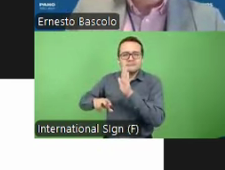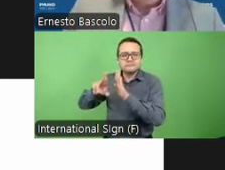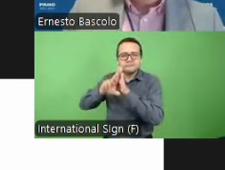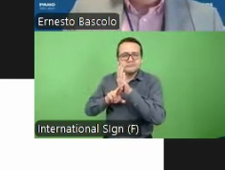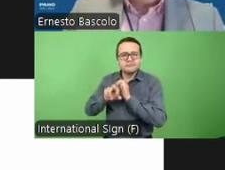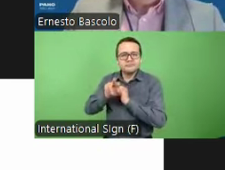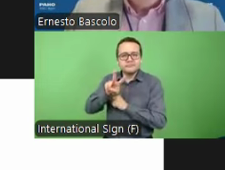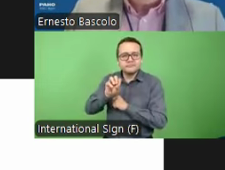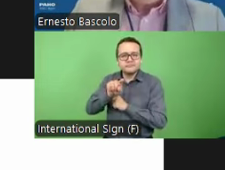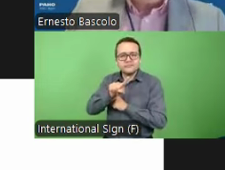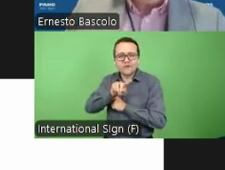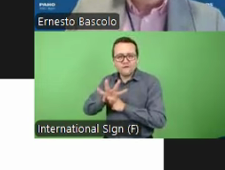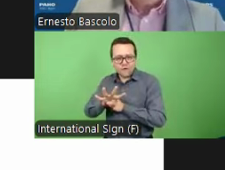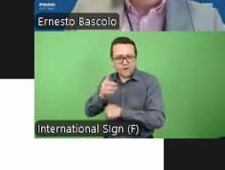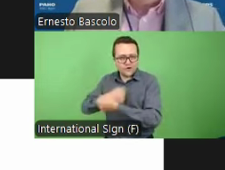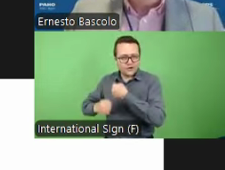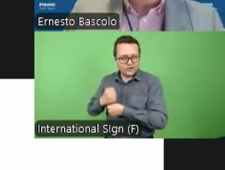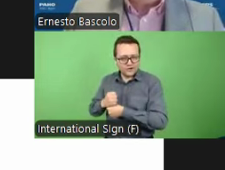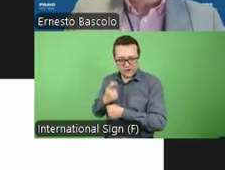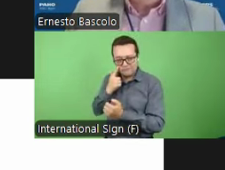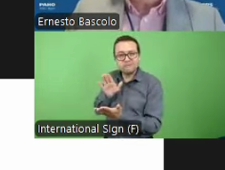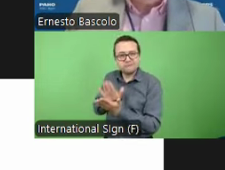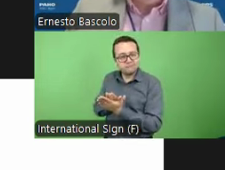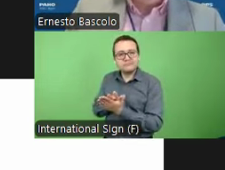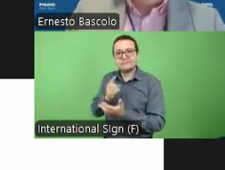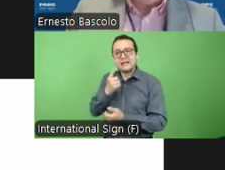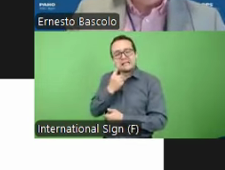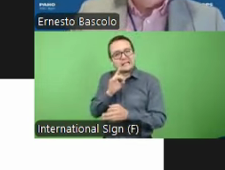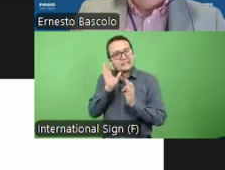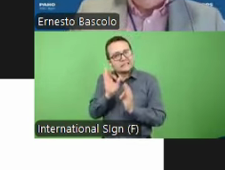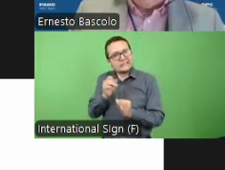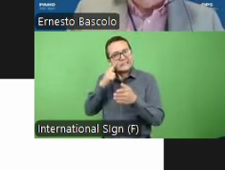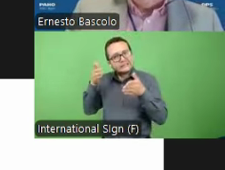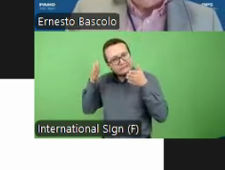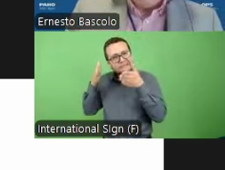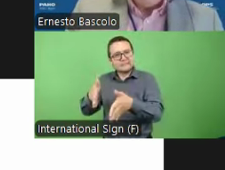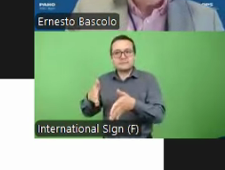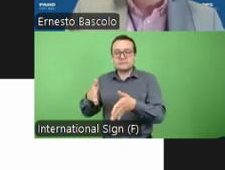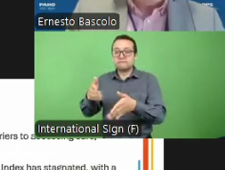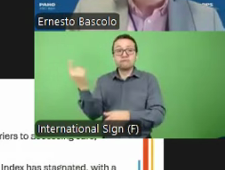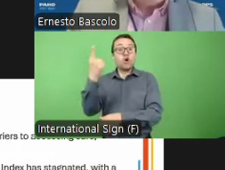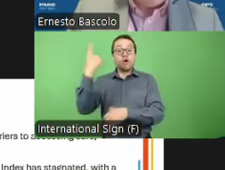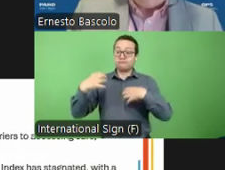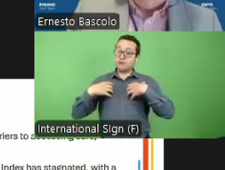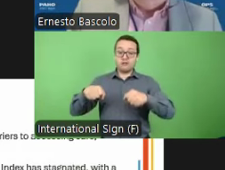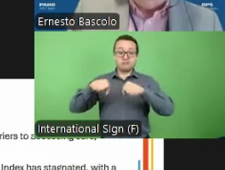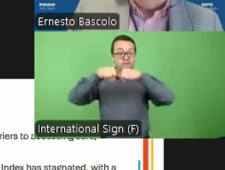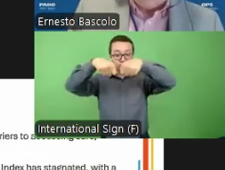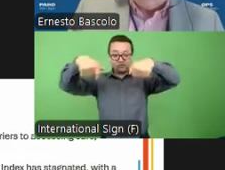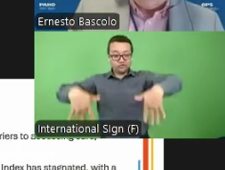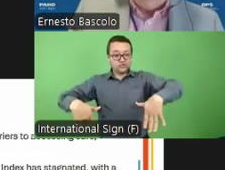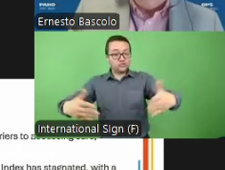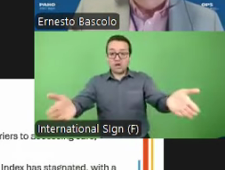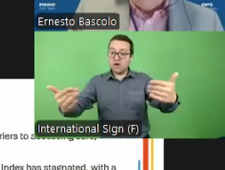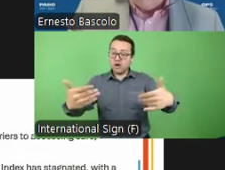en 2014 2014 en nuestra región pone dans énfasis no notre solo en las région met condiciones de l'accent non cobertura, seulement sur les sino también conditions en de el acceso a los couverture,